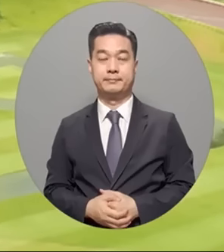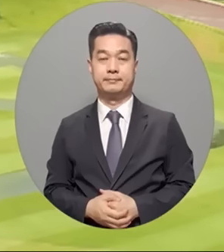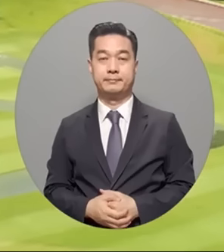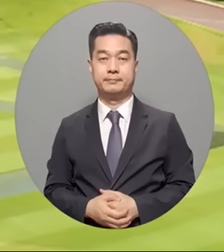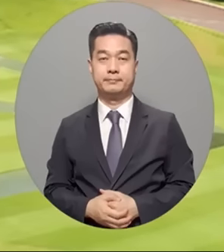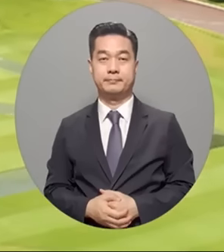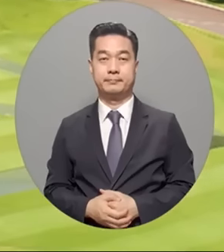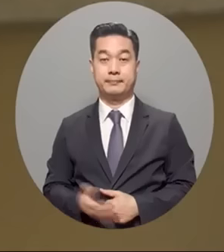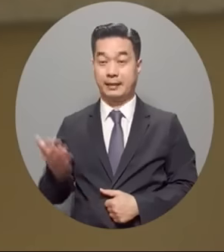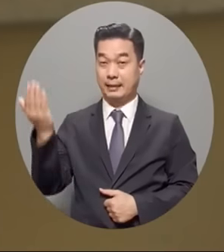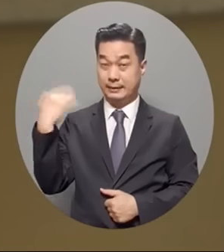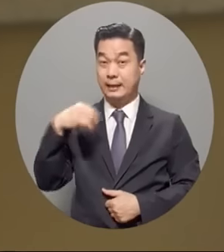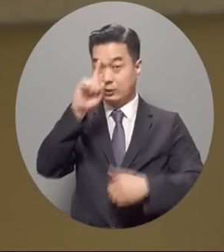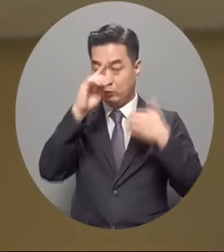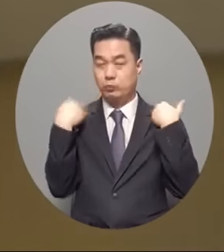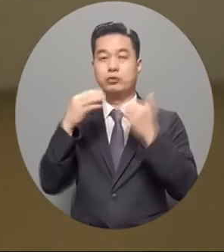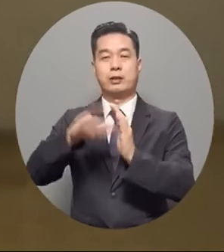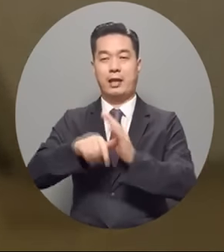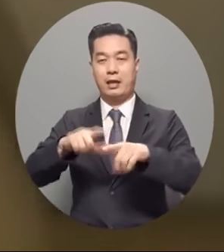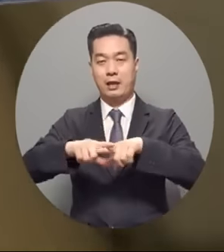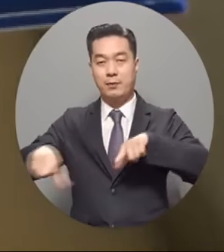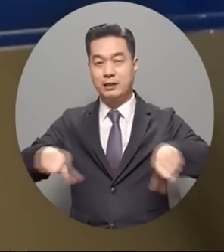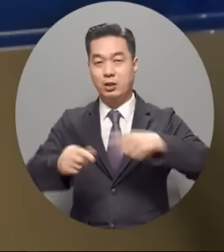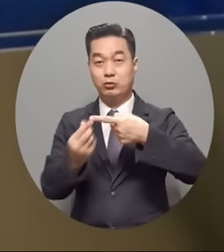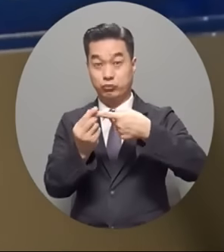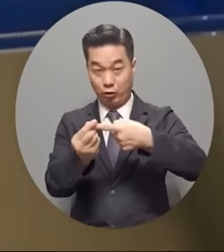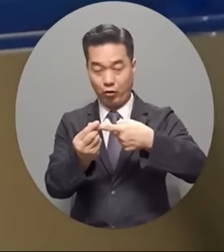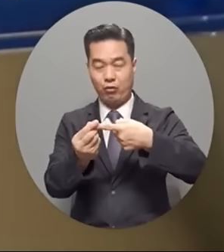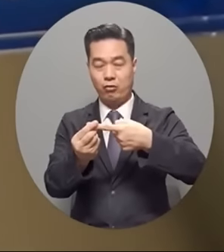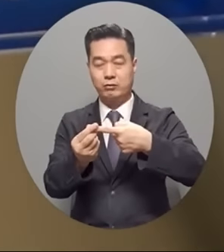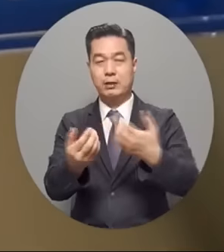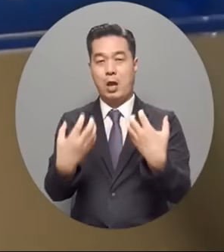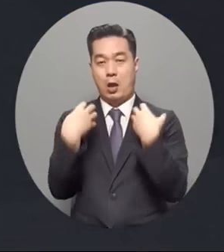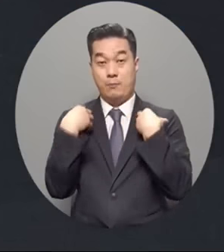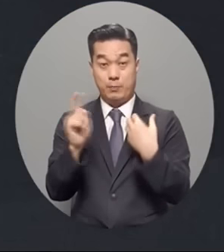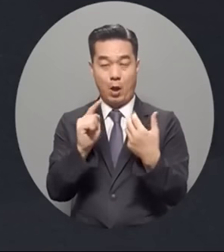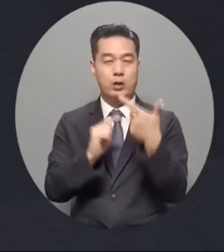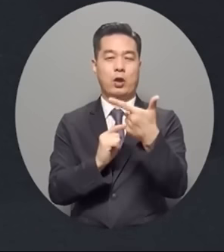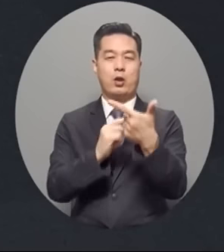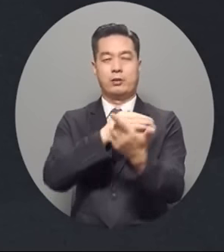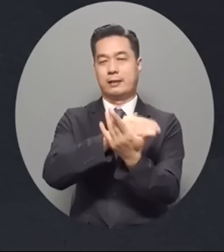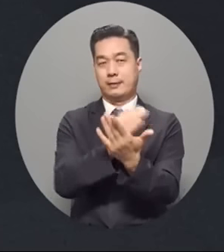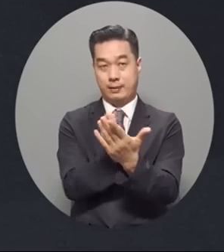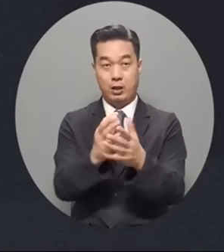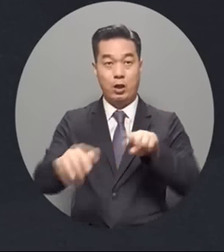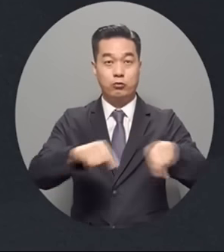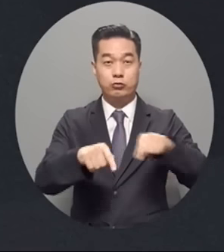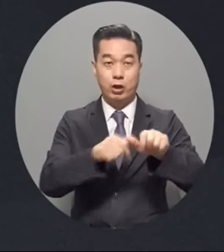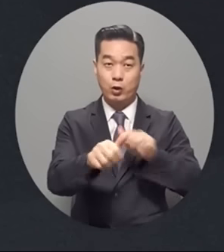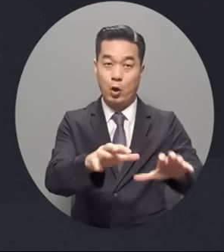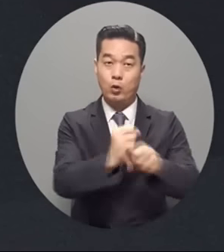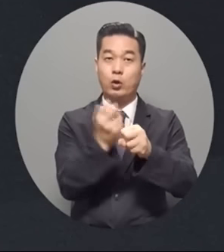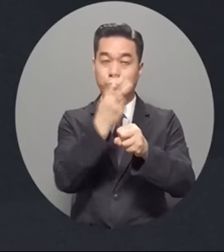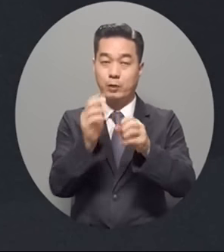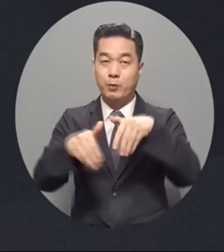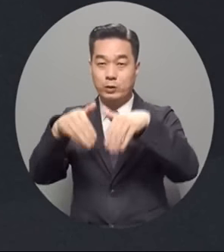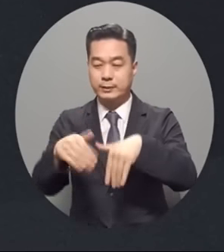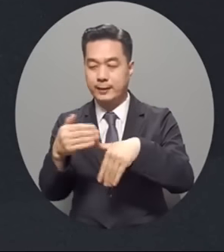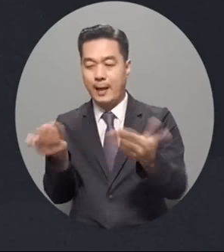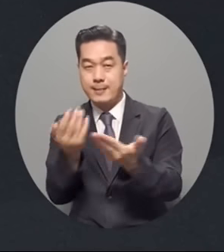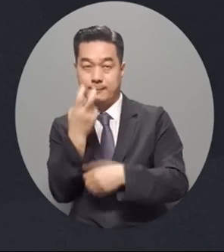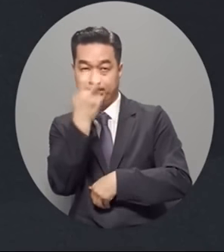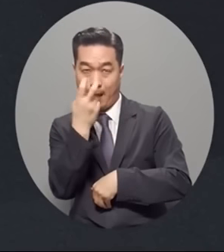지난 정부에서 민정수석실 업무는 크게 6가지였습니다. 국정 여론 수렴과 공직자 복무 감찰, 그리고